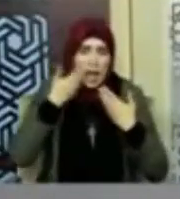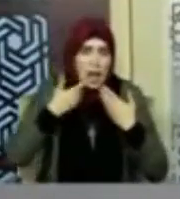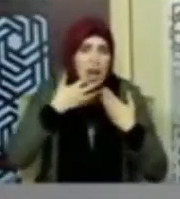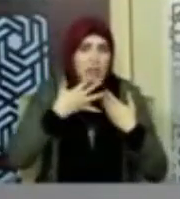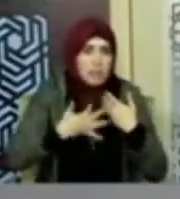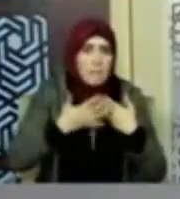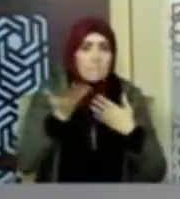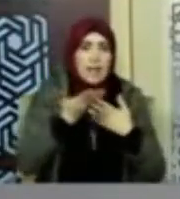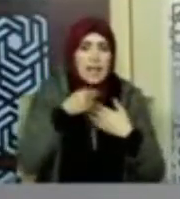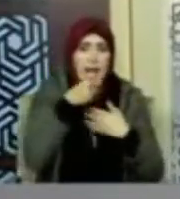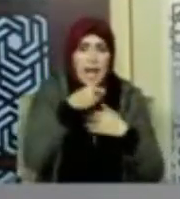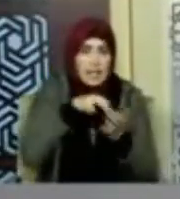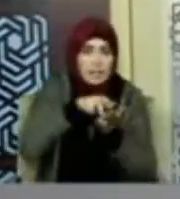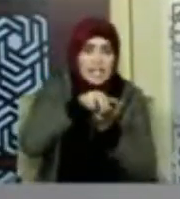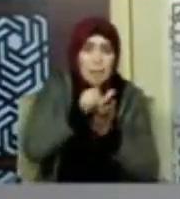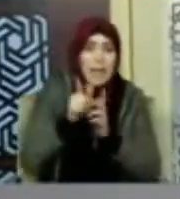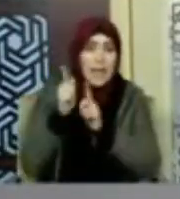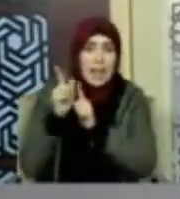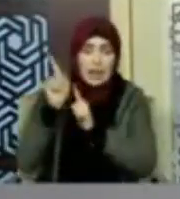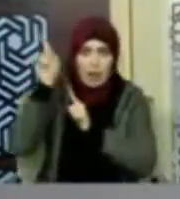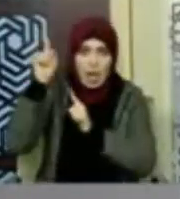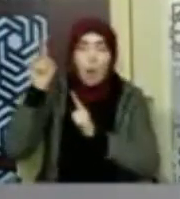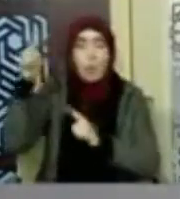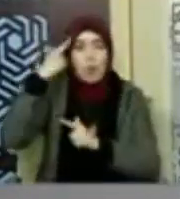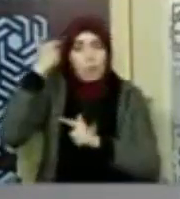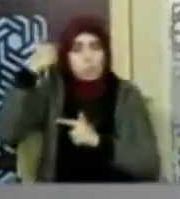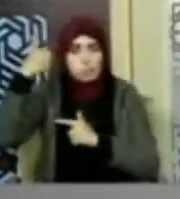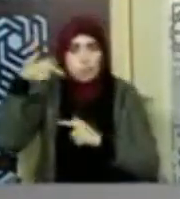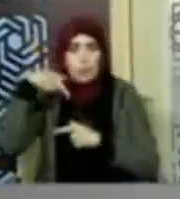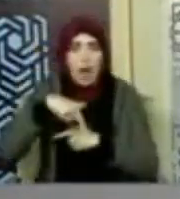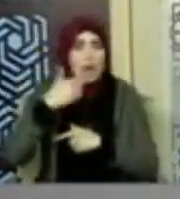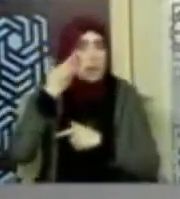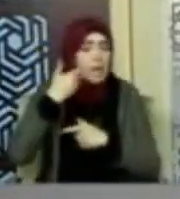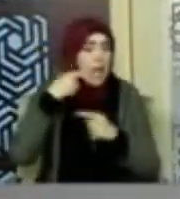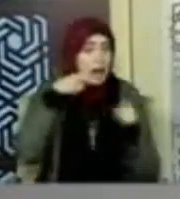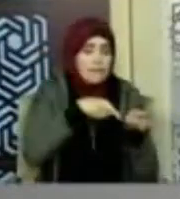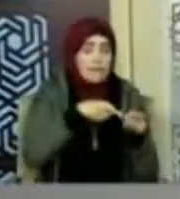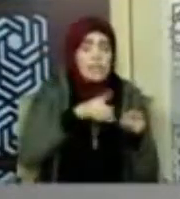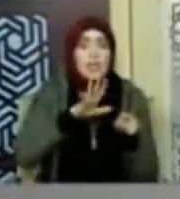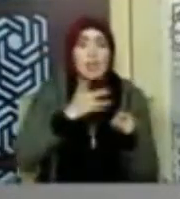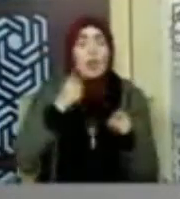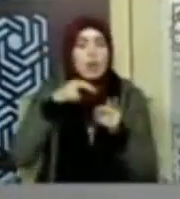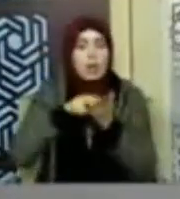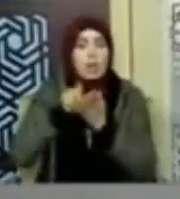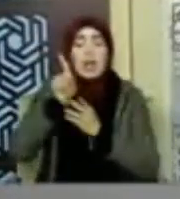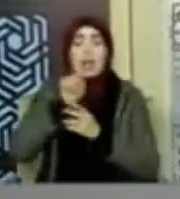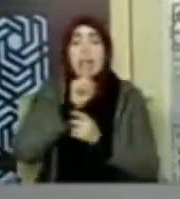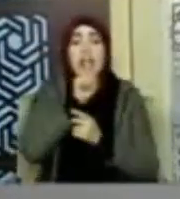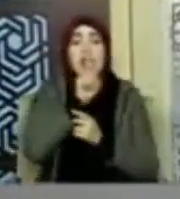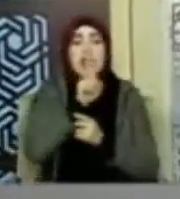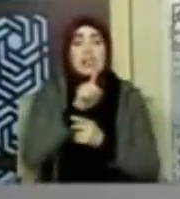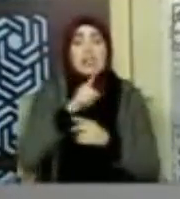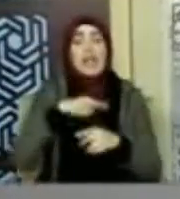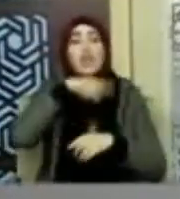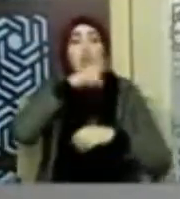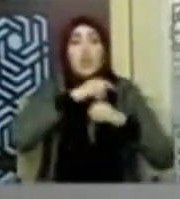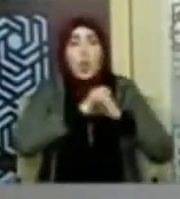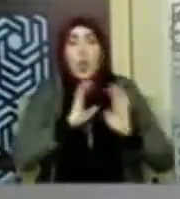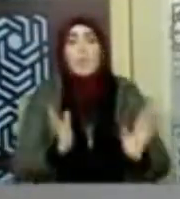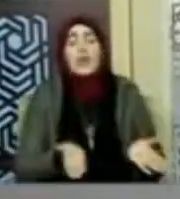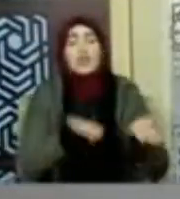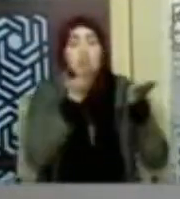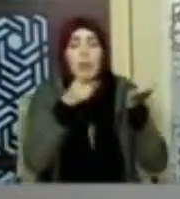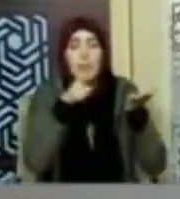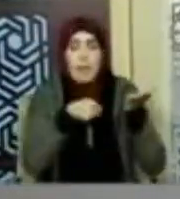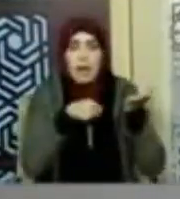الله، والله أعلم بمن يكلم في سبيله، إلا جاء يوم